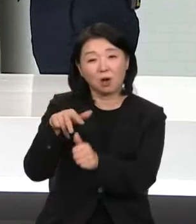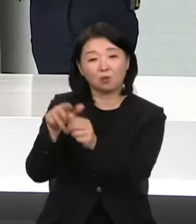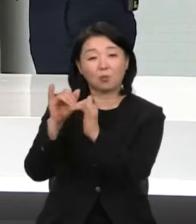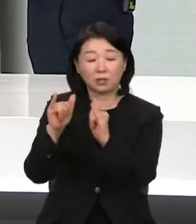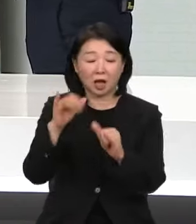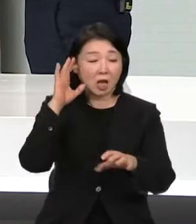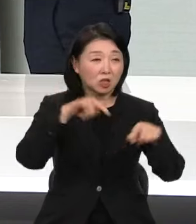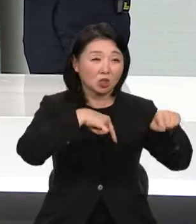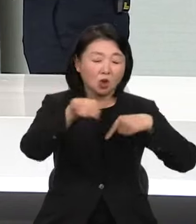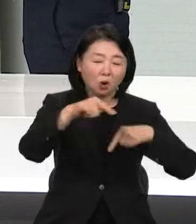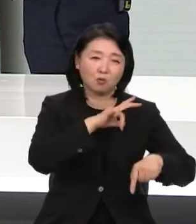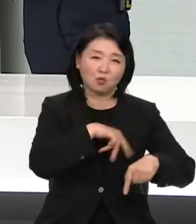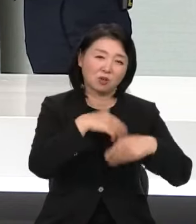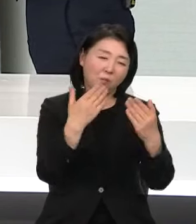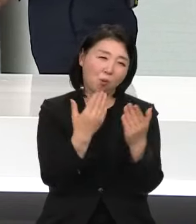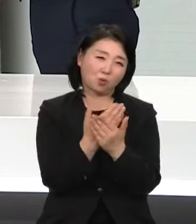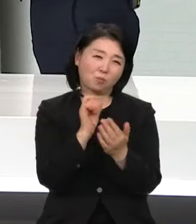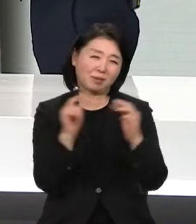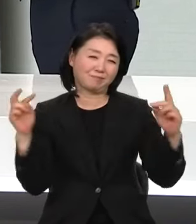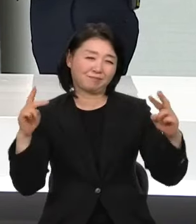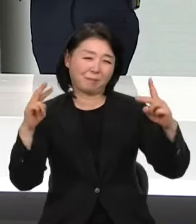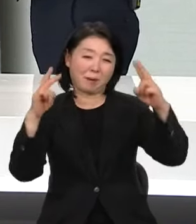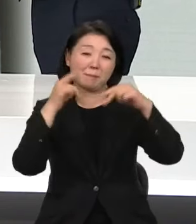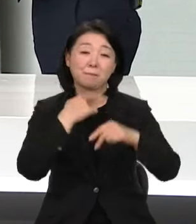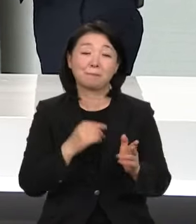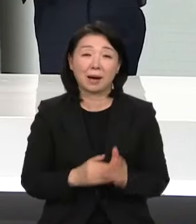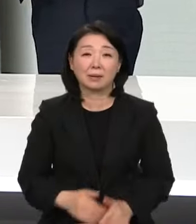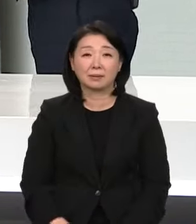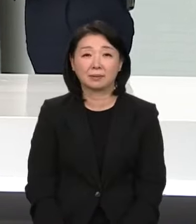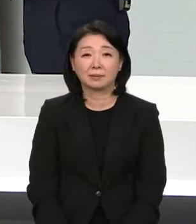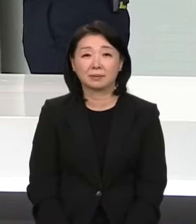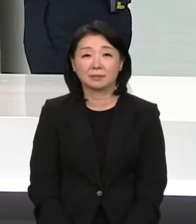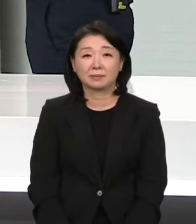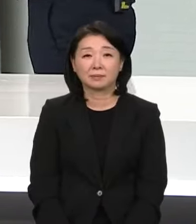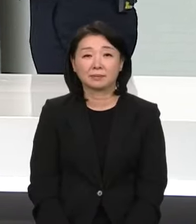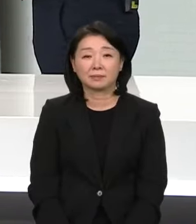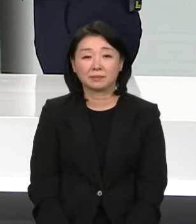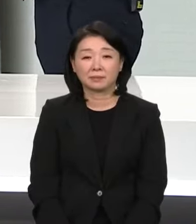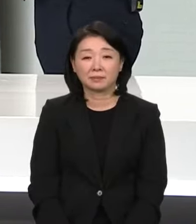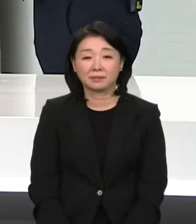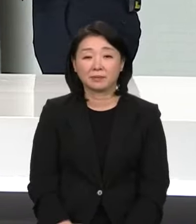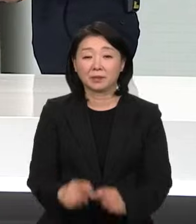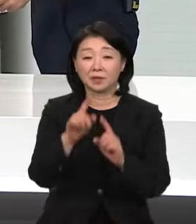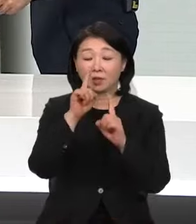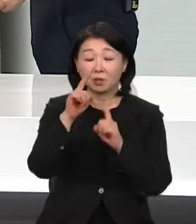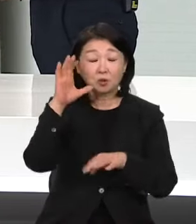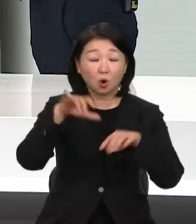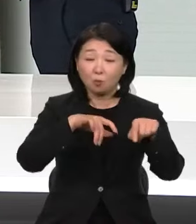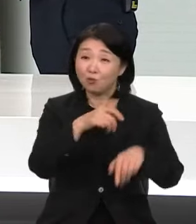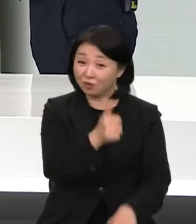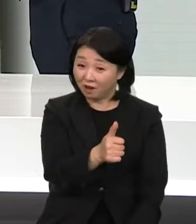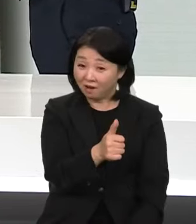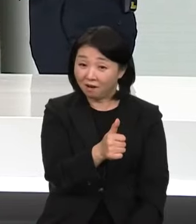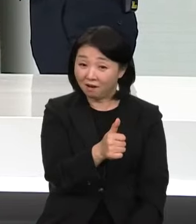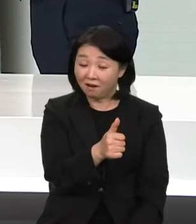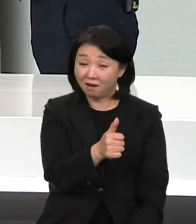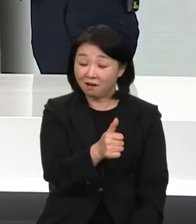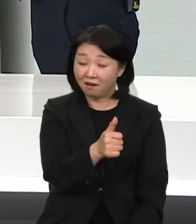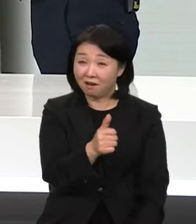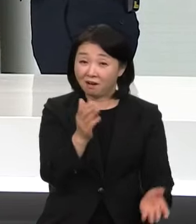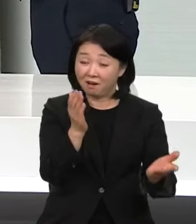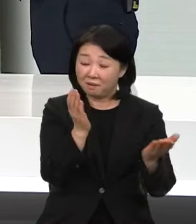만나서 날선 공방 팽팽한 신경전을 적이 있습니다네 이현주 청문위원장 뭐 이게 맞을지